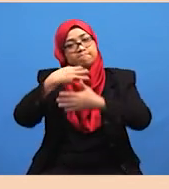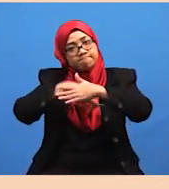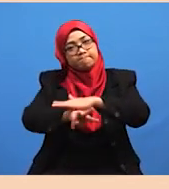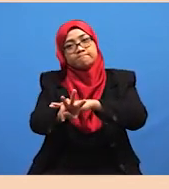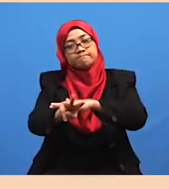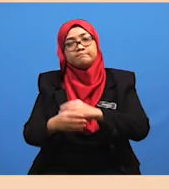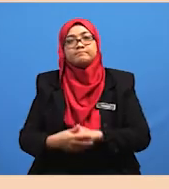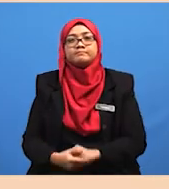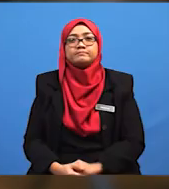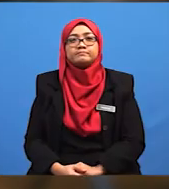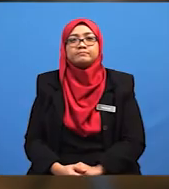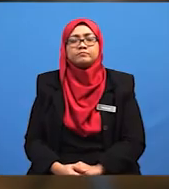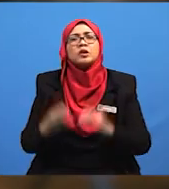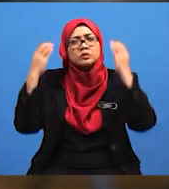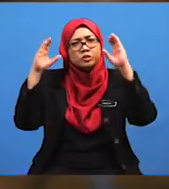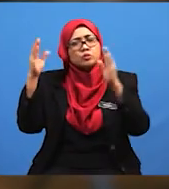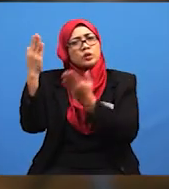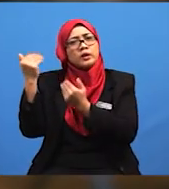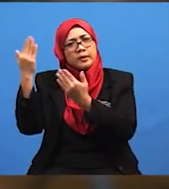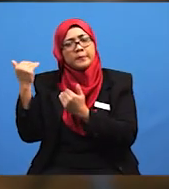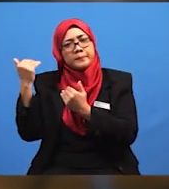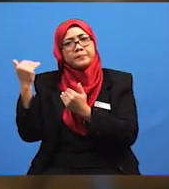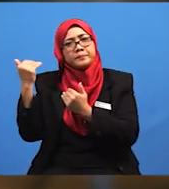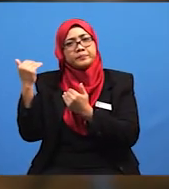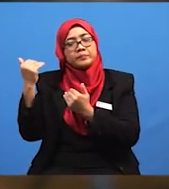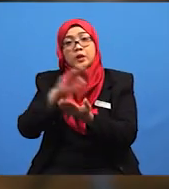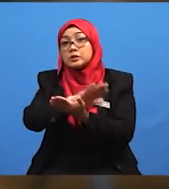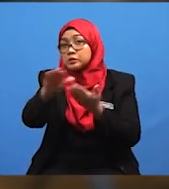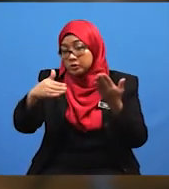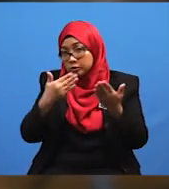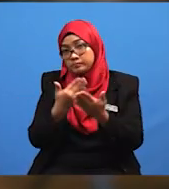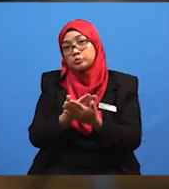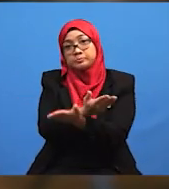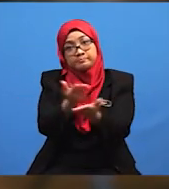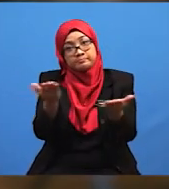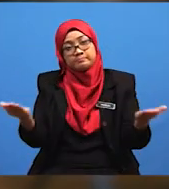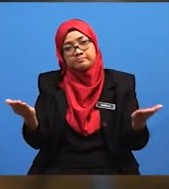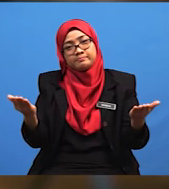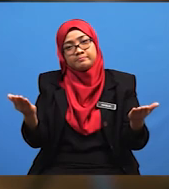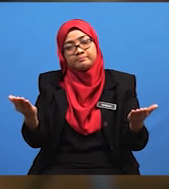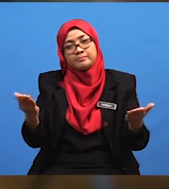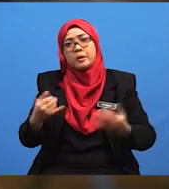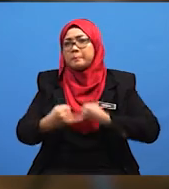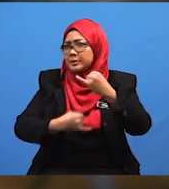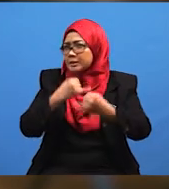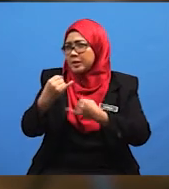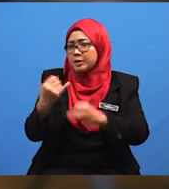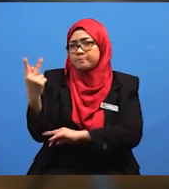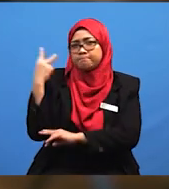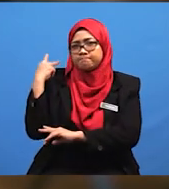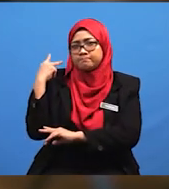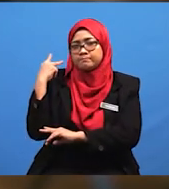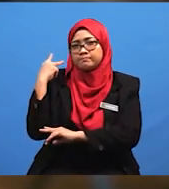berwawasan Ceko berharap pelajar-pelajar percaya menguasai